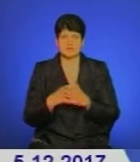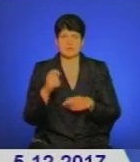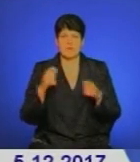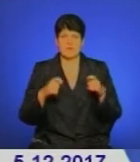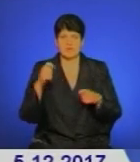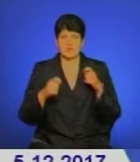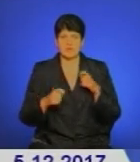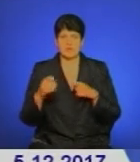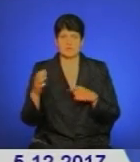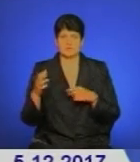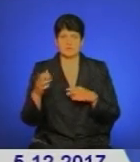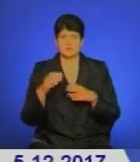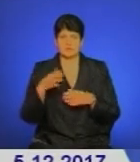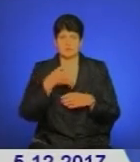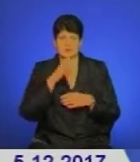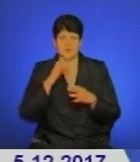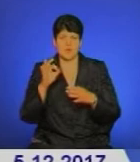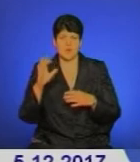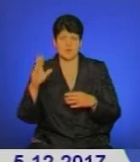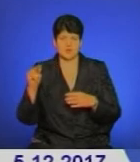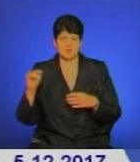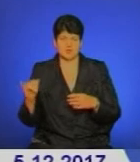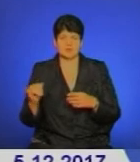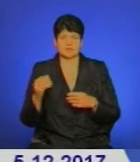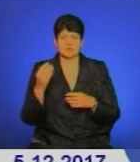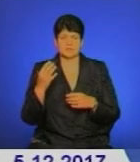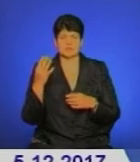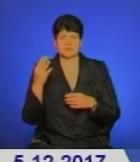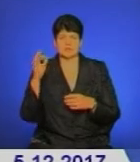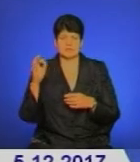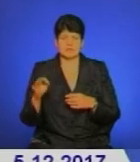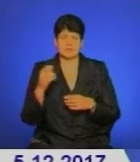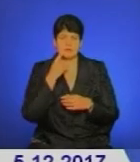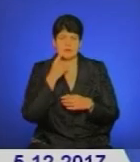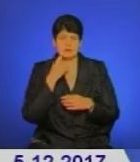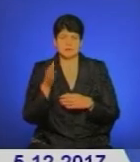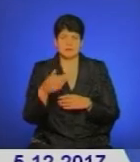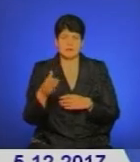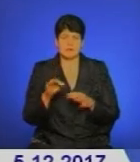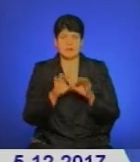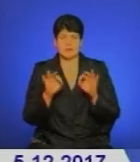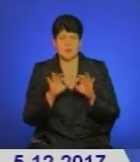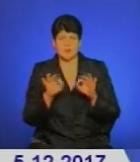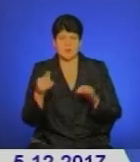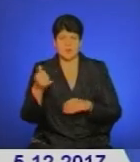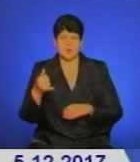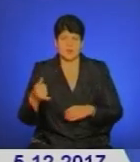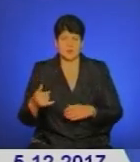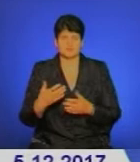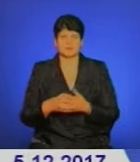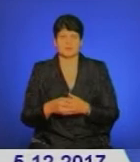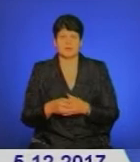безалкогольних напоїв, овочів. На 3-4% подорожчали яйця, риба, макаронні вироби і соняшникова олія. І